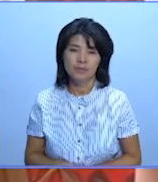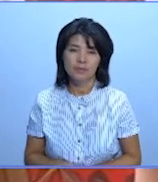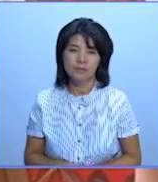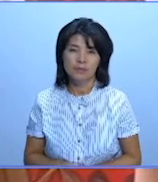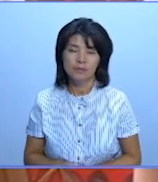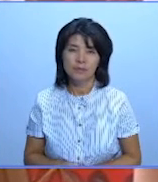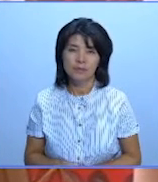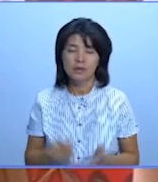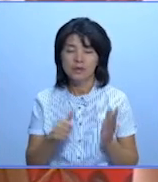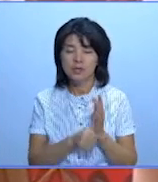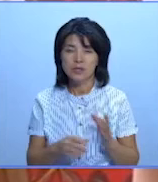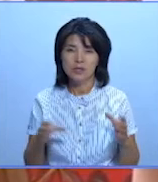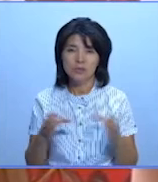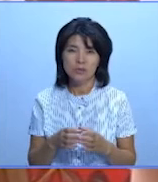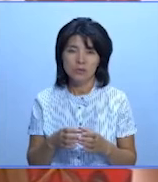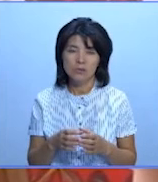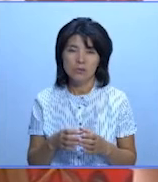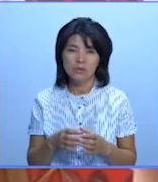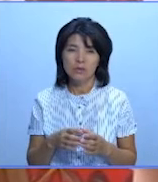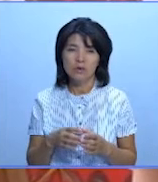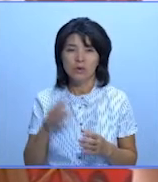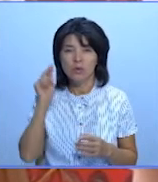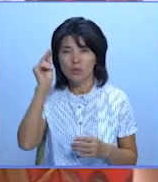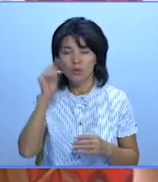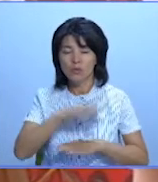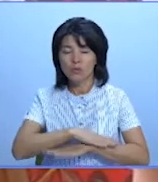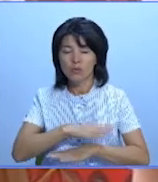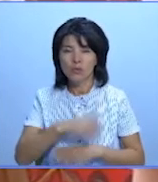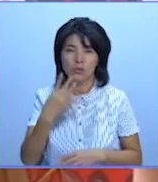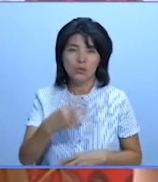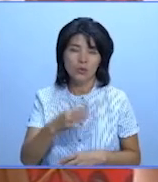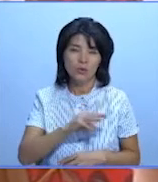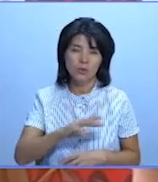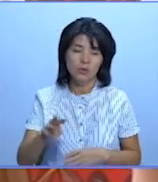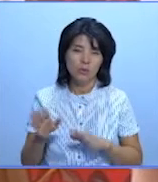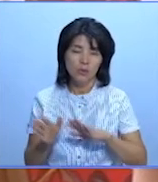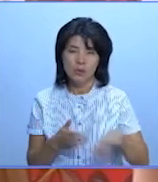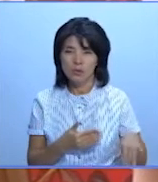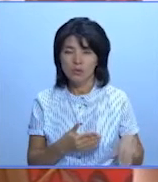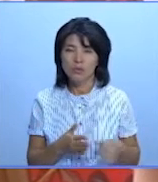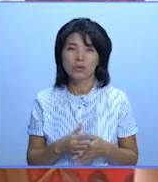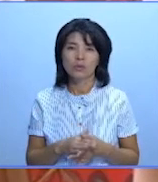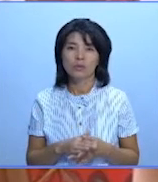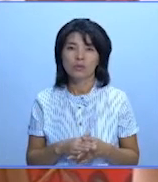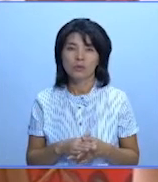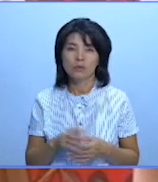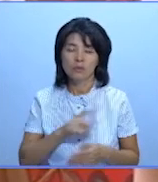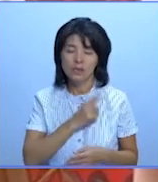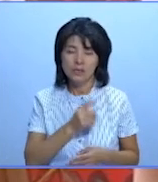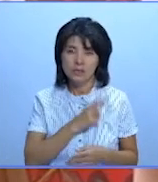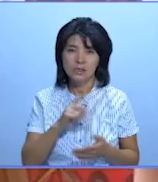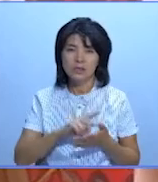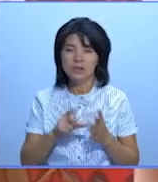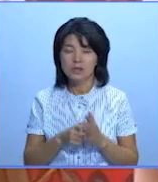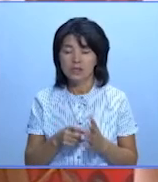6 топ сабақ 40 минуттан өтеді. Карантин уақытында онлайн сабақтар өткізіледі. Мастер-класстар біз